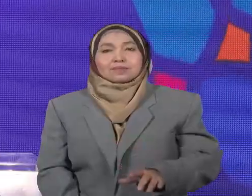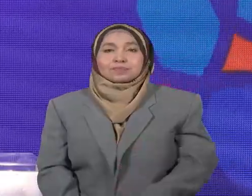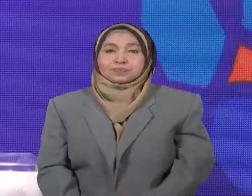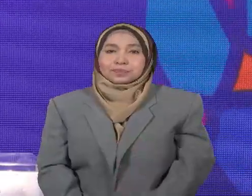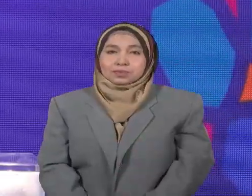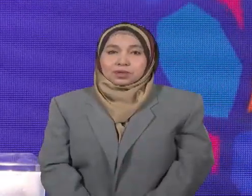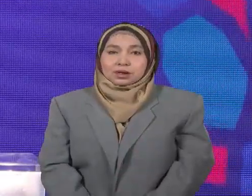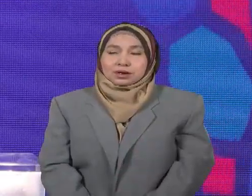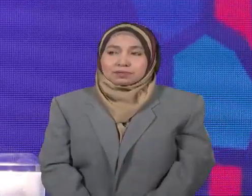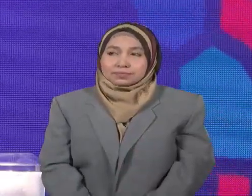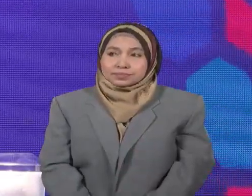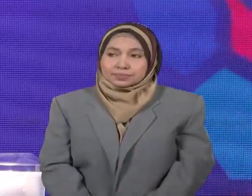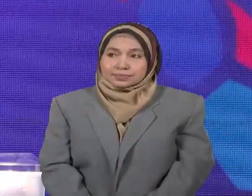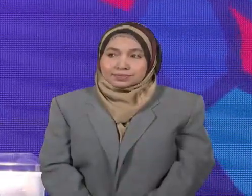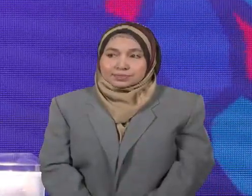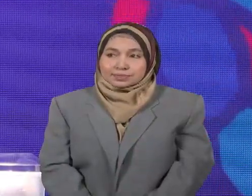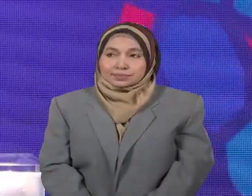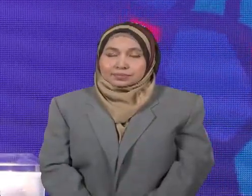الرحيم.